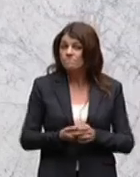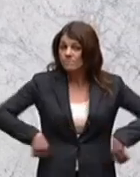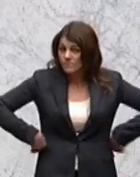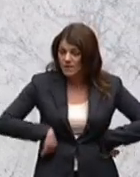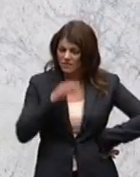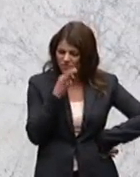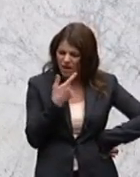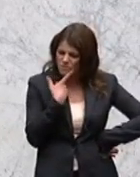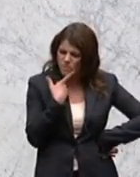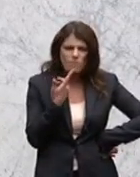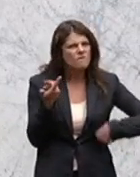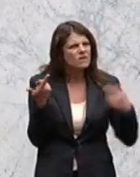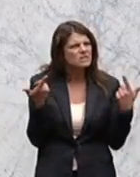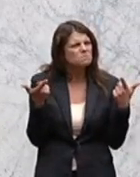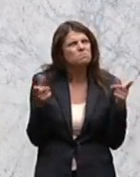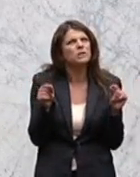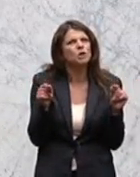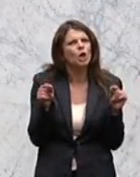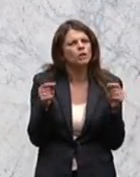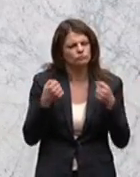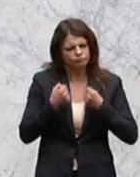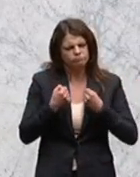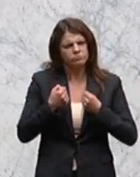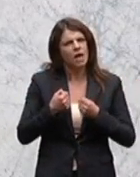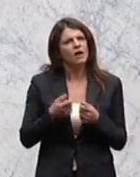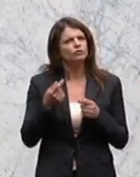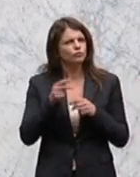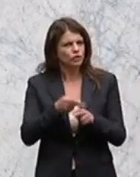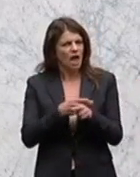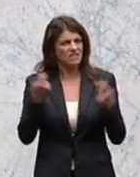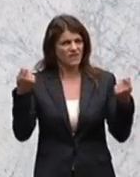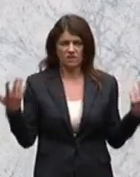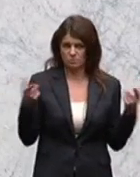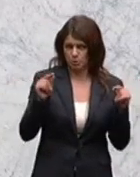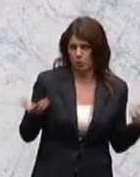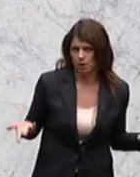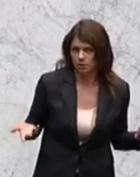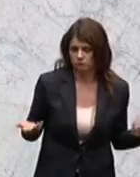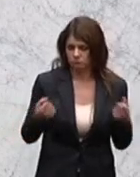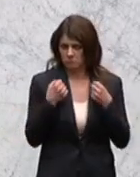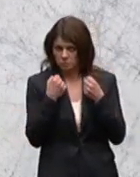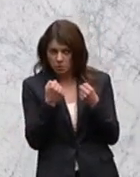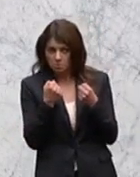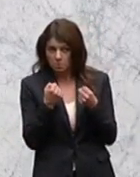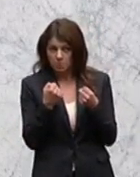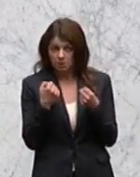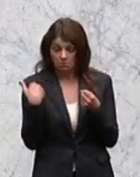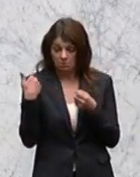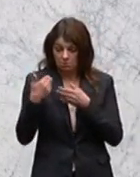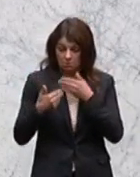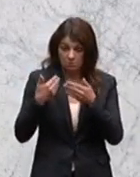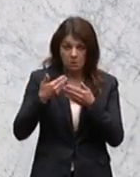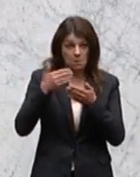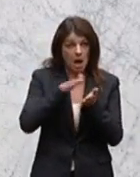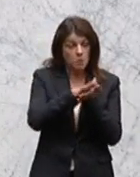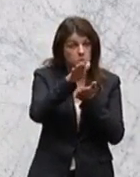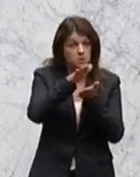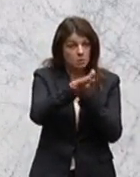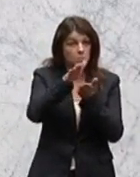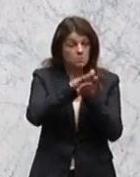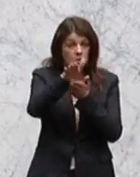Verbesserungsbedarf. Im Strategiebericht zum Bundesfinanzrahmengesetz steht drinnen, solide Staatsfinanzen sind Voraussetzung für